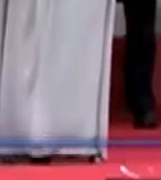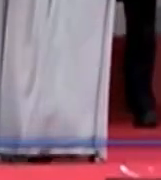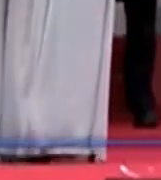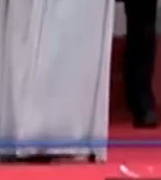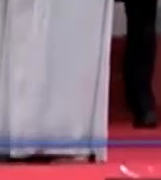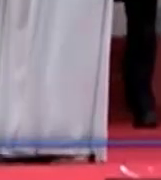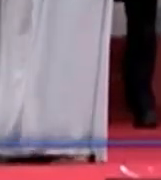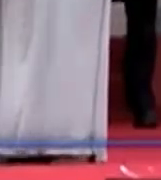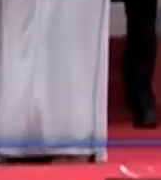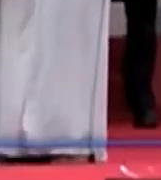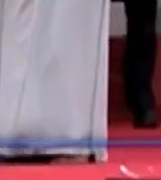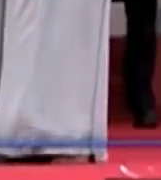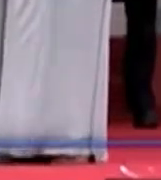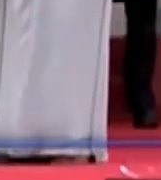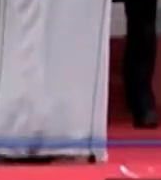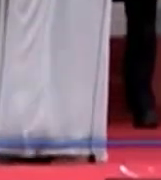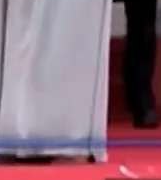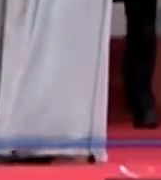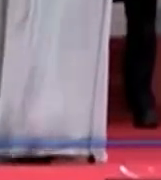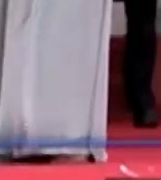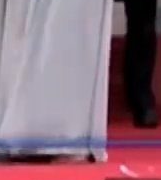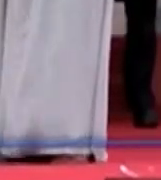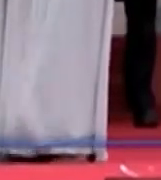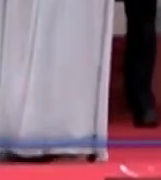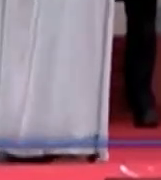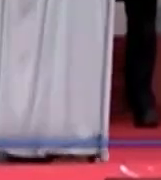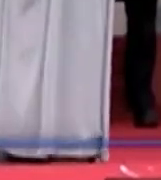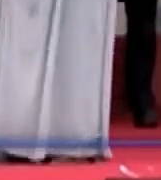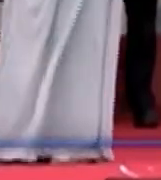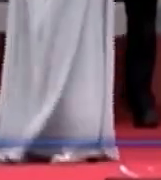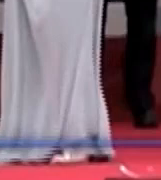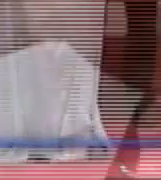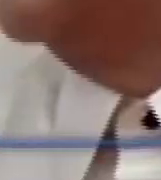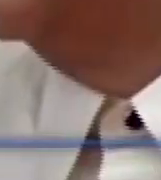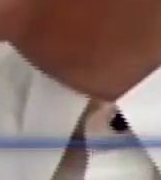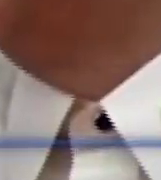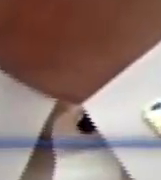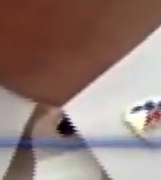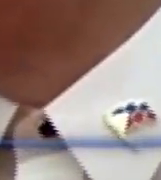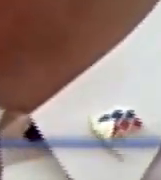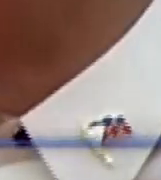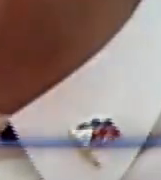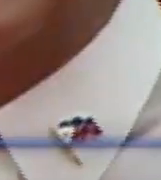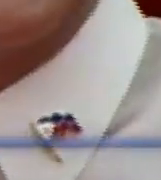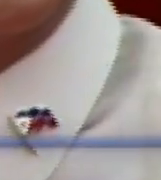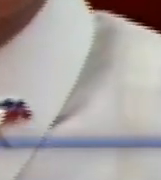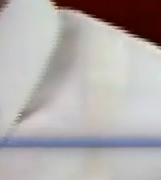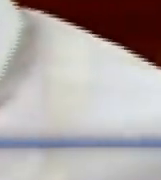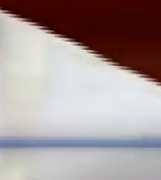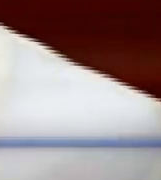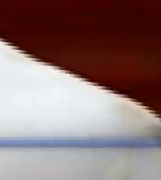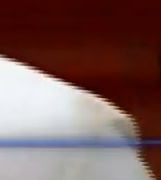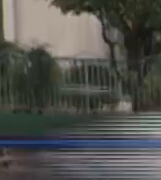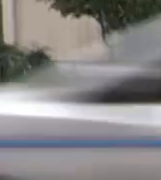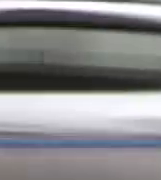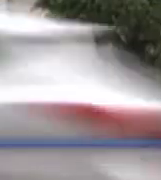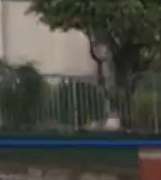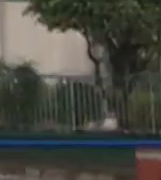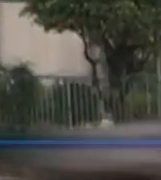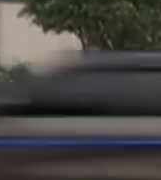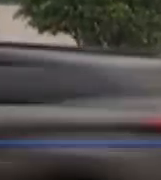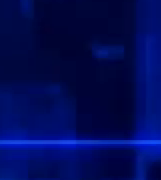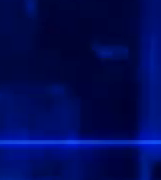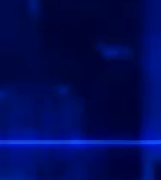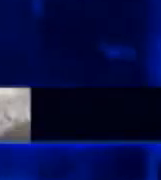Abangan, motion ng pamilya Marcos para mabawi ang kanilang mga ari-arian na sinasabing illegal na nakuha, ibinasura ng Sandigan Bayan.